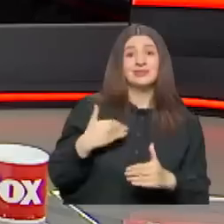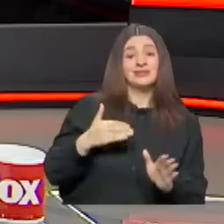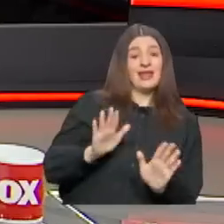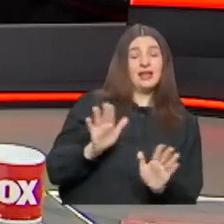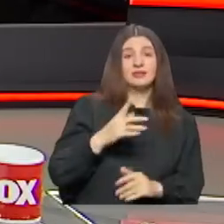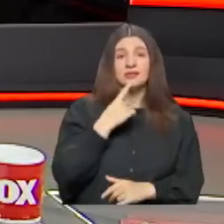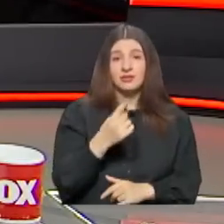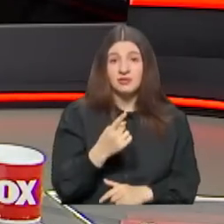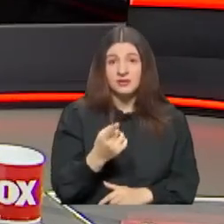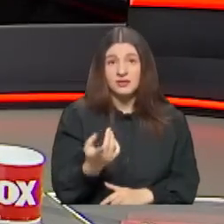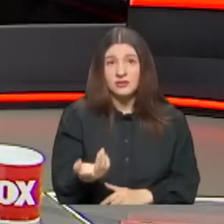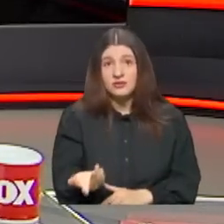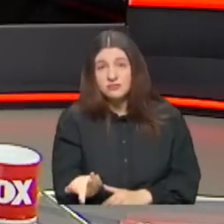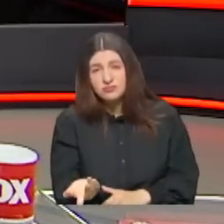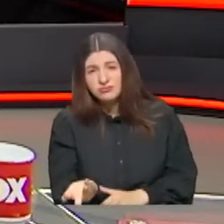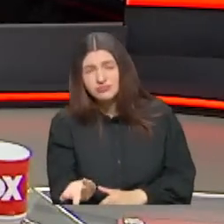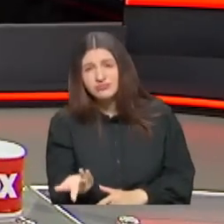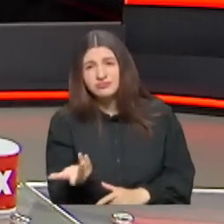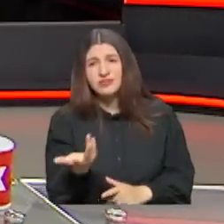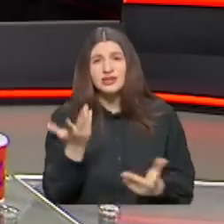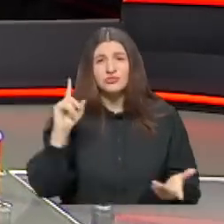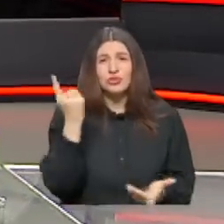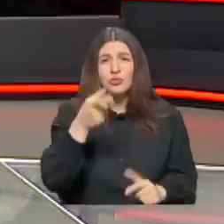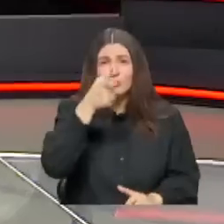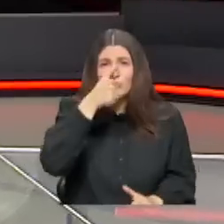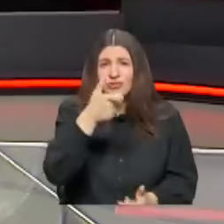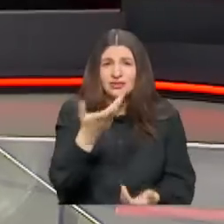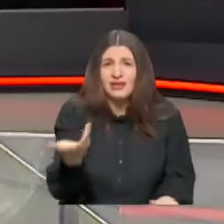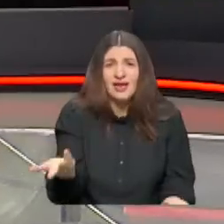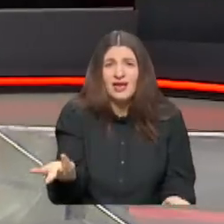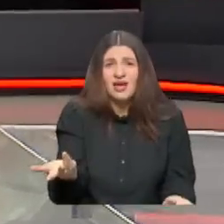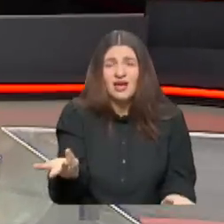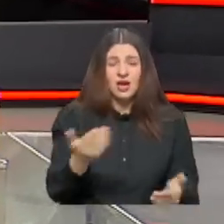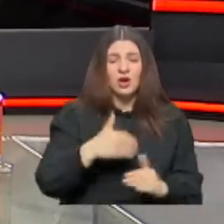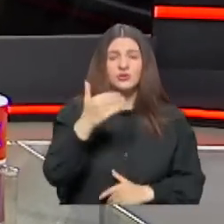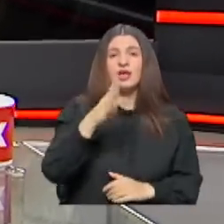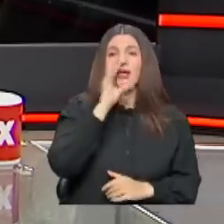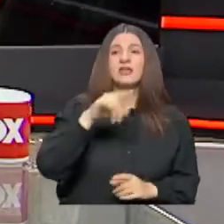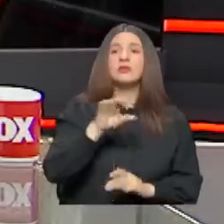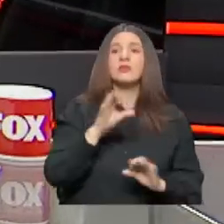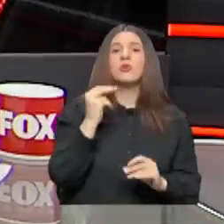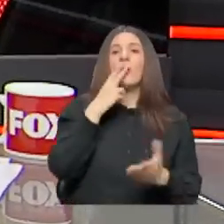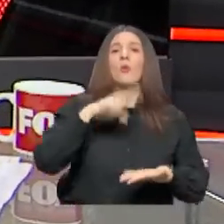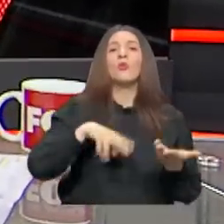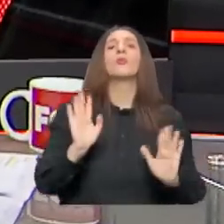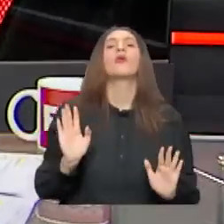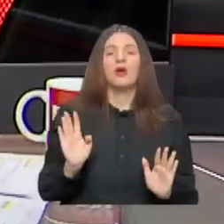değiliz mi dedi. Nasıl yönetiliyor bu ülke? Öte yandan kimse de tam olarak